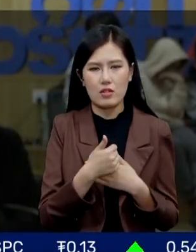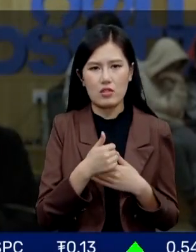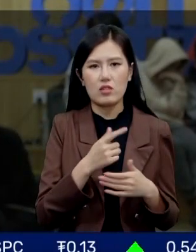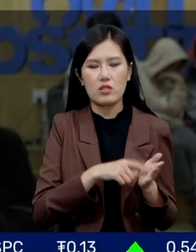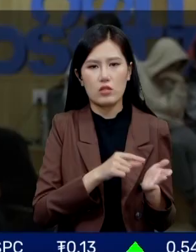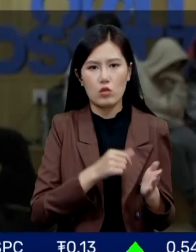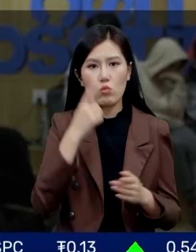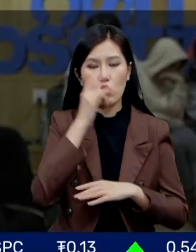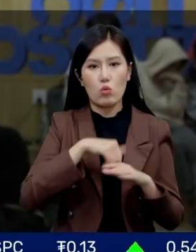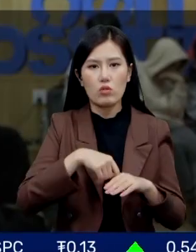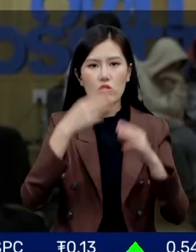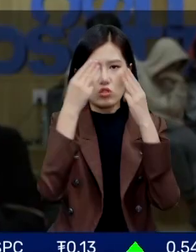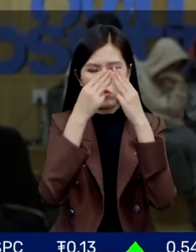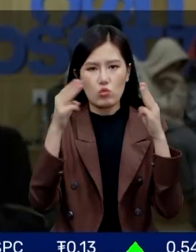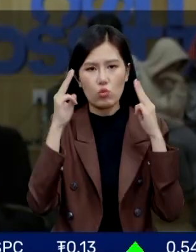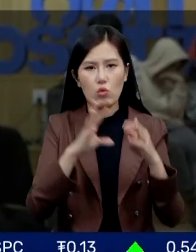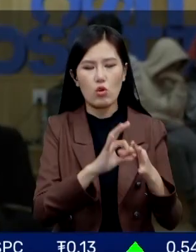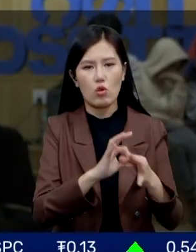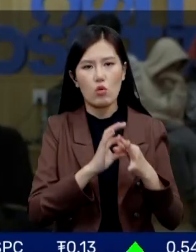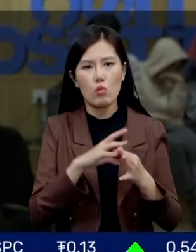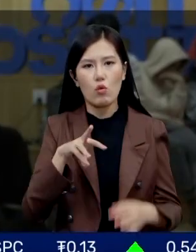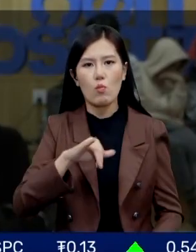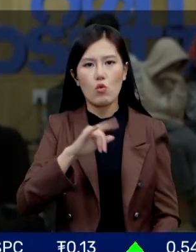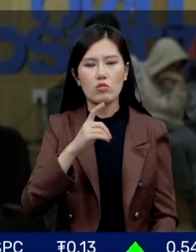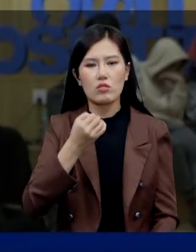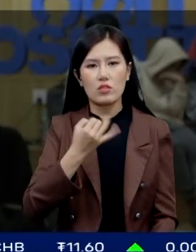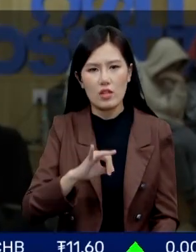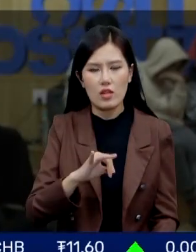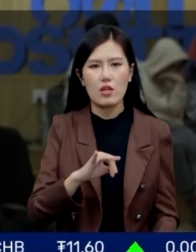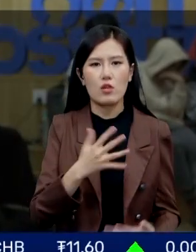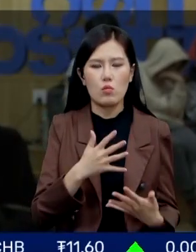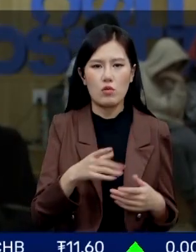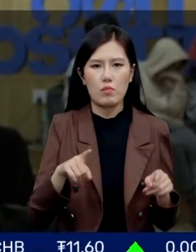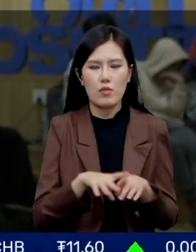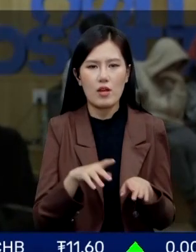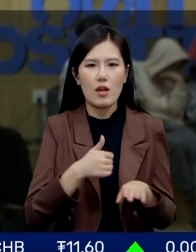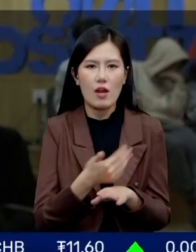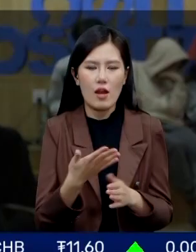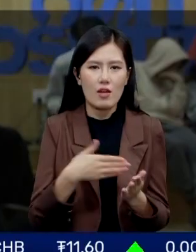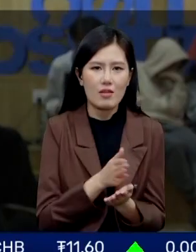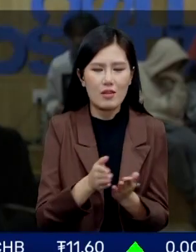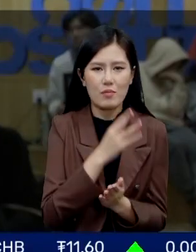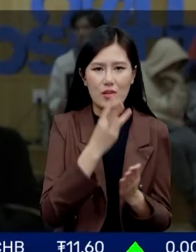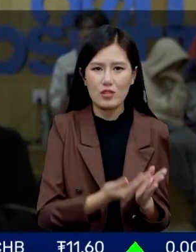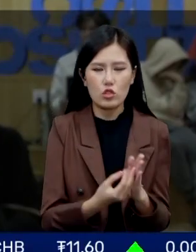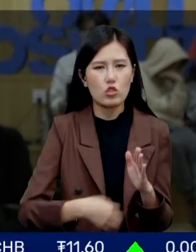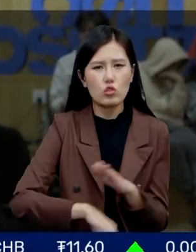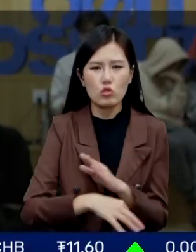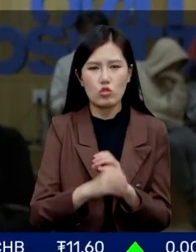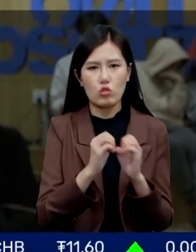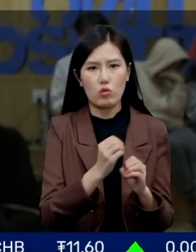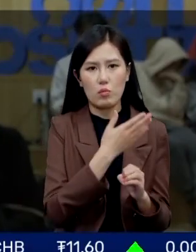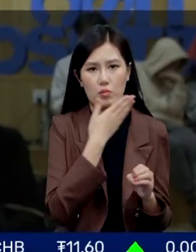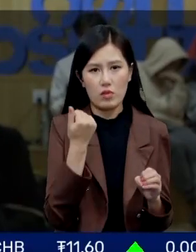музей, шинжлэх ухааны тийм холбогдолтой одоо аялалтын маршрут ч юм уу тийм их юм ерөөсөө байдаггүй, огт байдаггүй гэж болно. Тэгэхээр тэр чиглэлээр